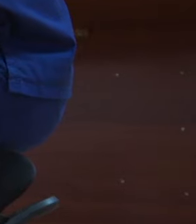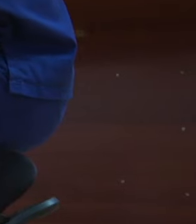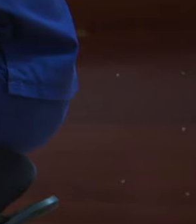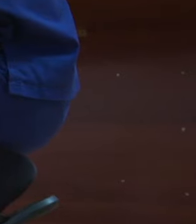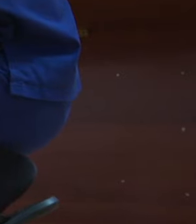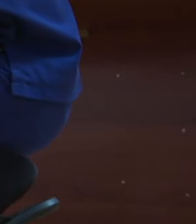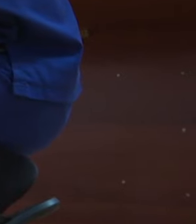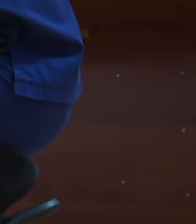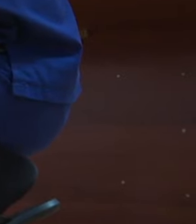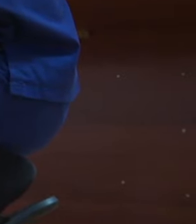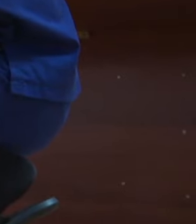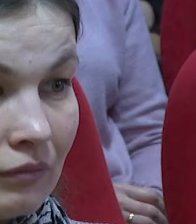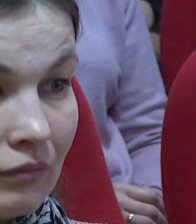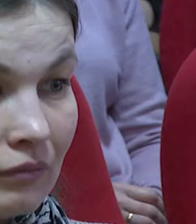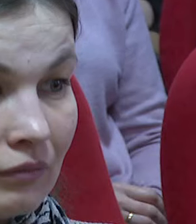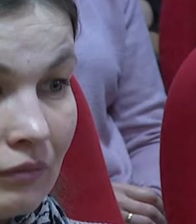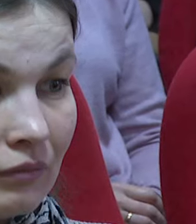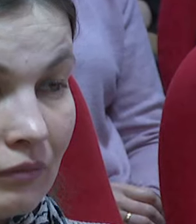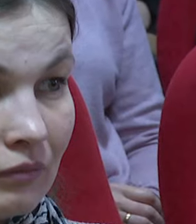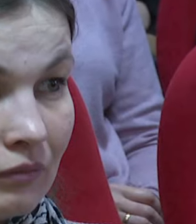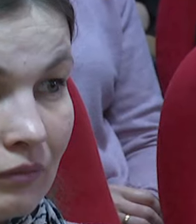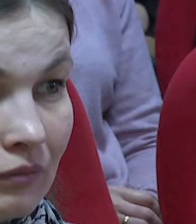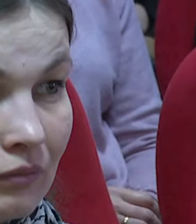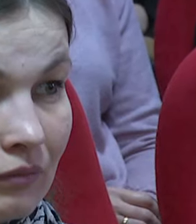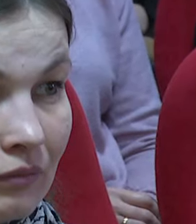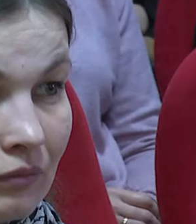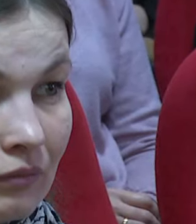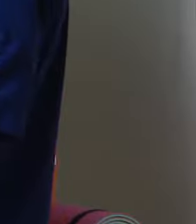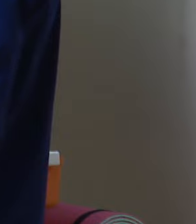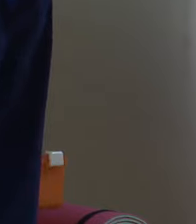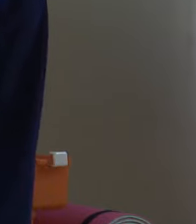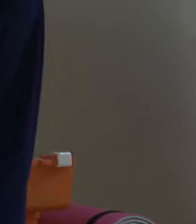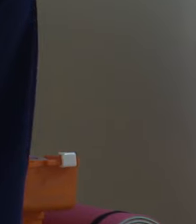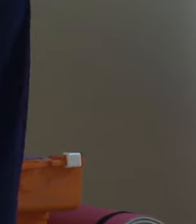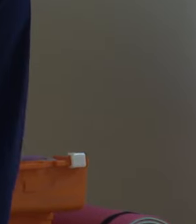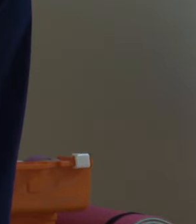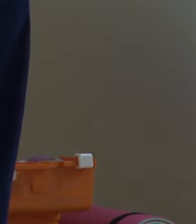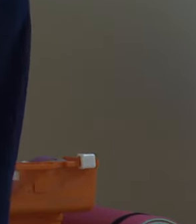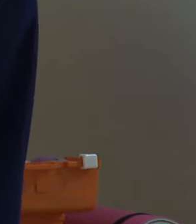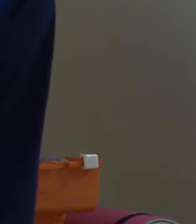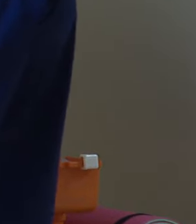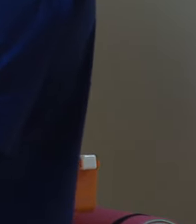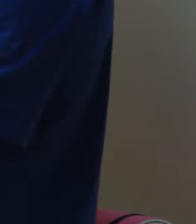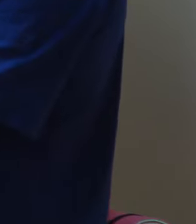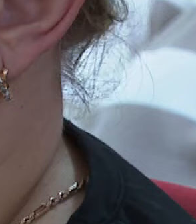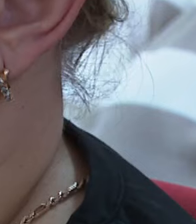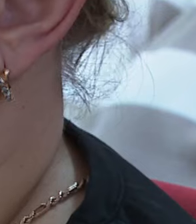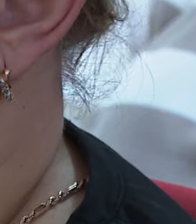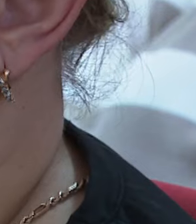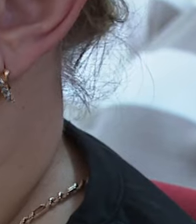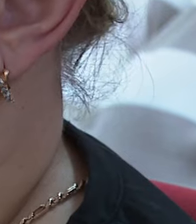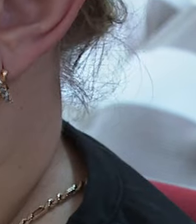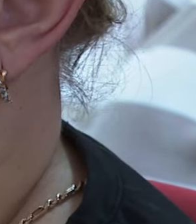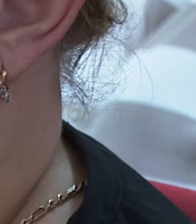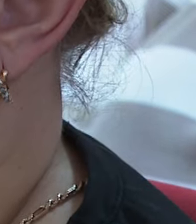массаж сердца – реальная возможность помочь человеку в трудной ситуации. Основной принцип – не навреди. Разобраться в